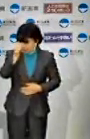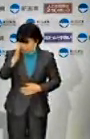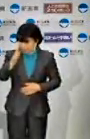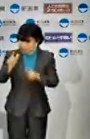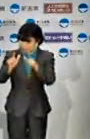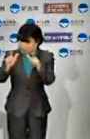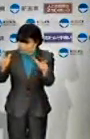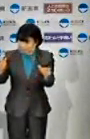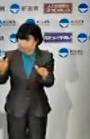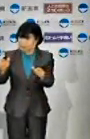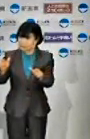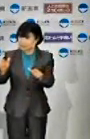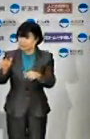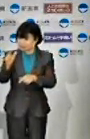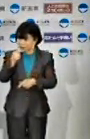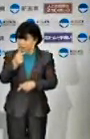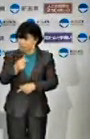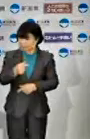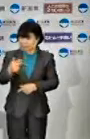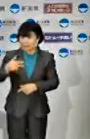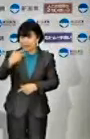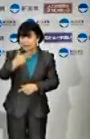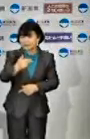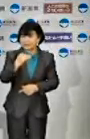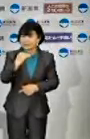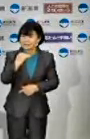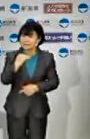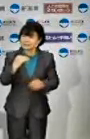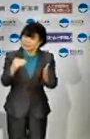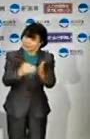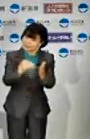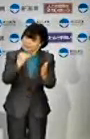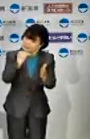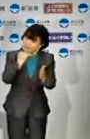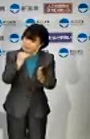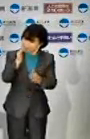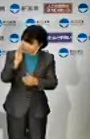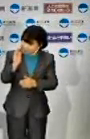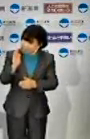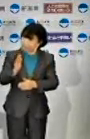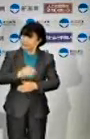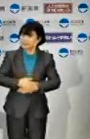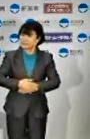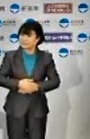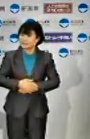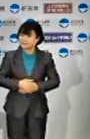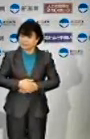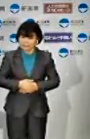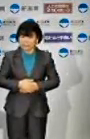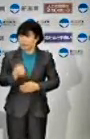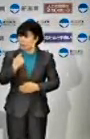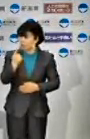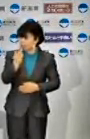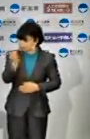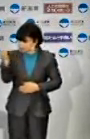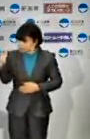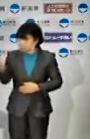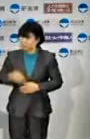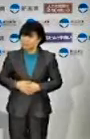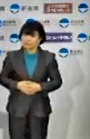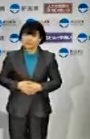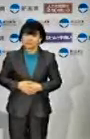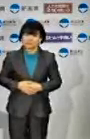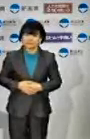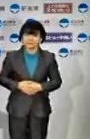オンゴーイングで来週までお時間いただきたいと思います。はい、 こちら